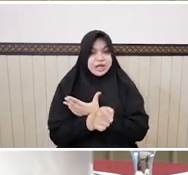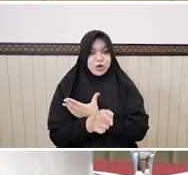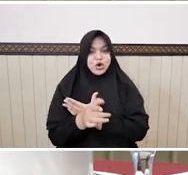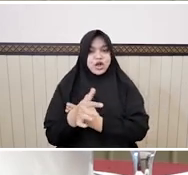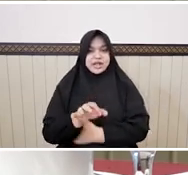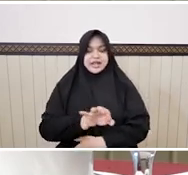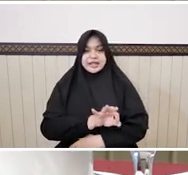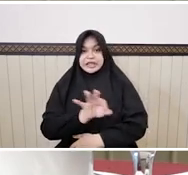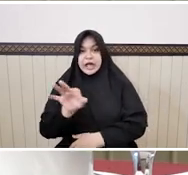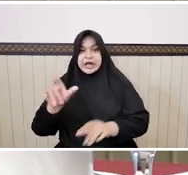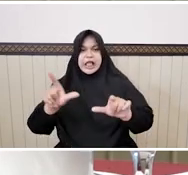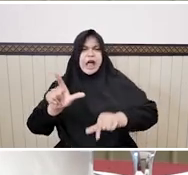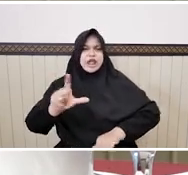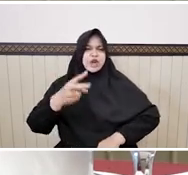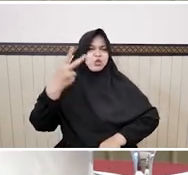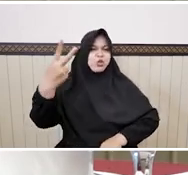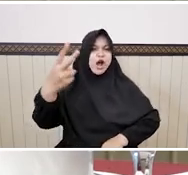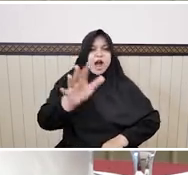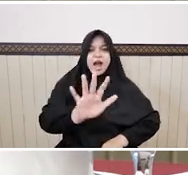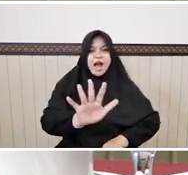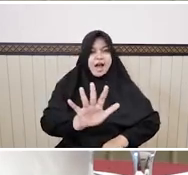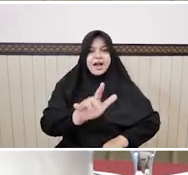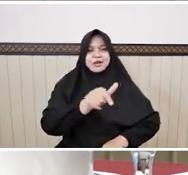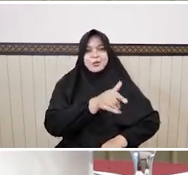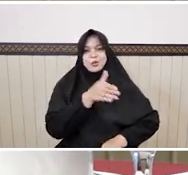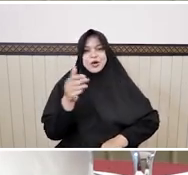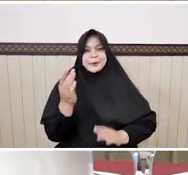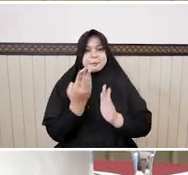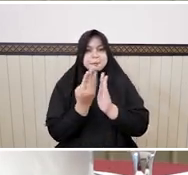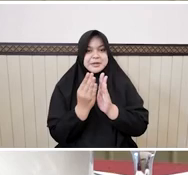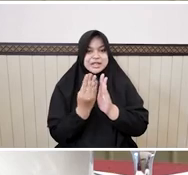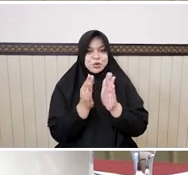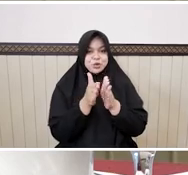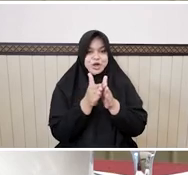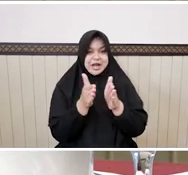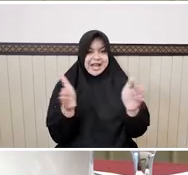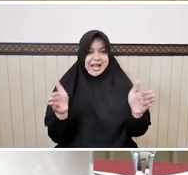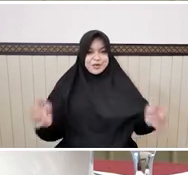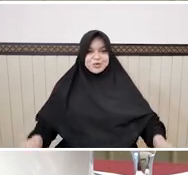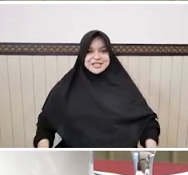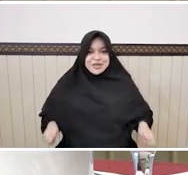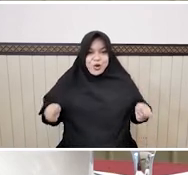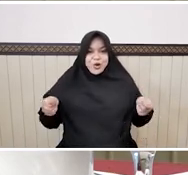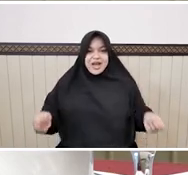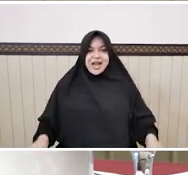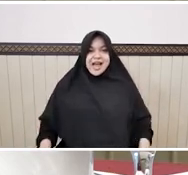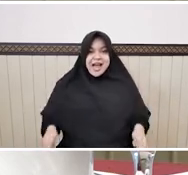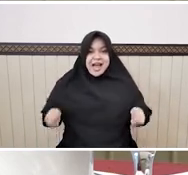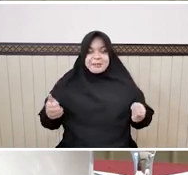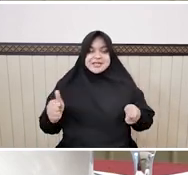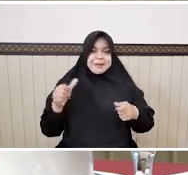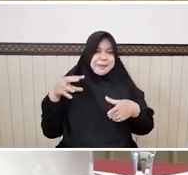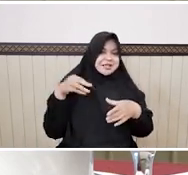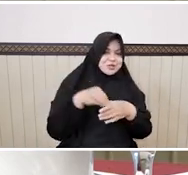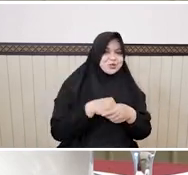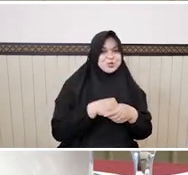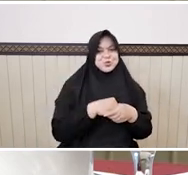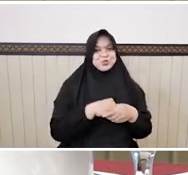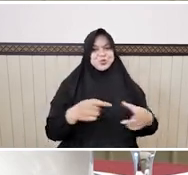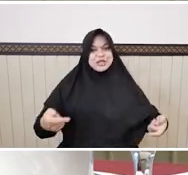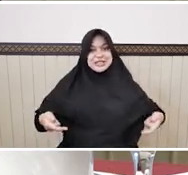kemudian tidak ditilang gua kemudian pintunya cukup untuk hasilnya untuk teman-teman yang kemudian apa